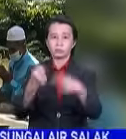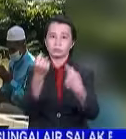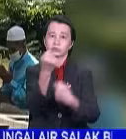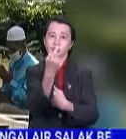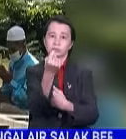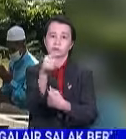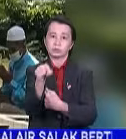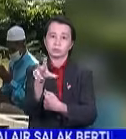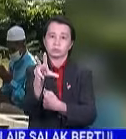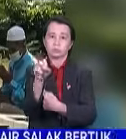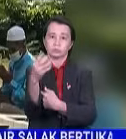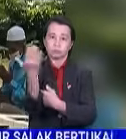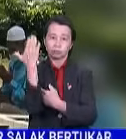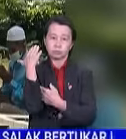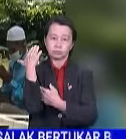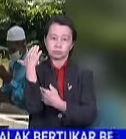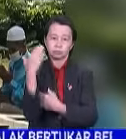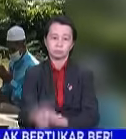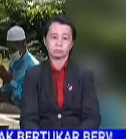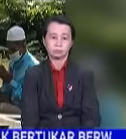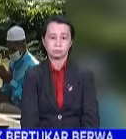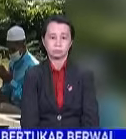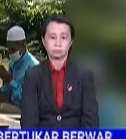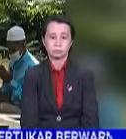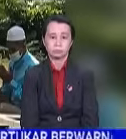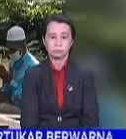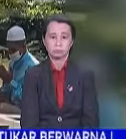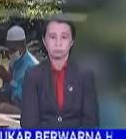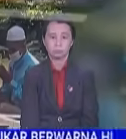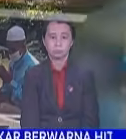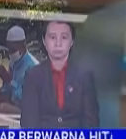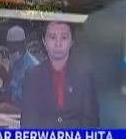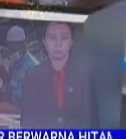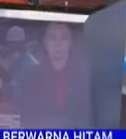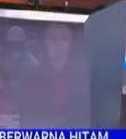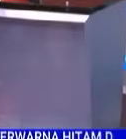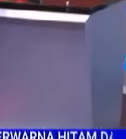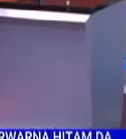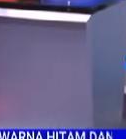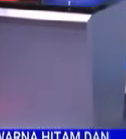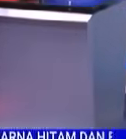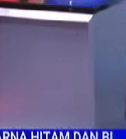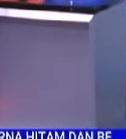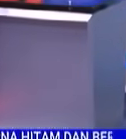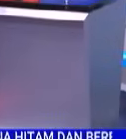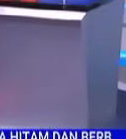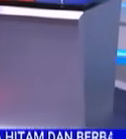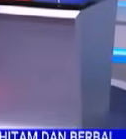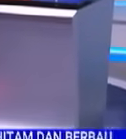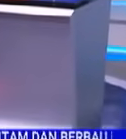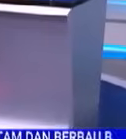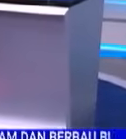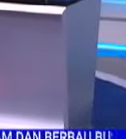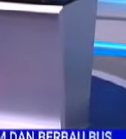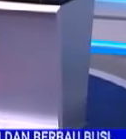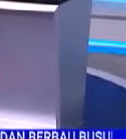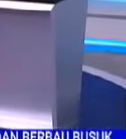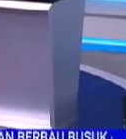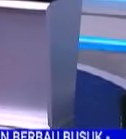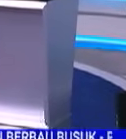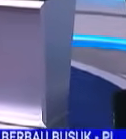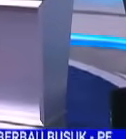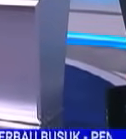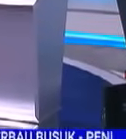30 pagi hai hai Hai Teduh sungguh watching hobi